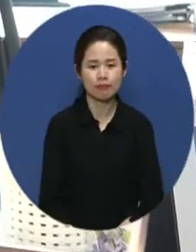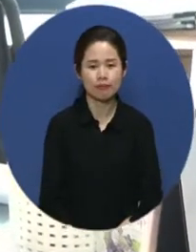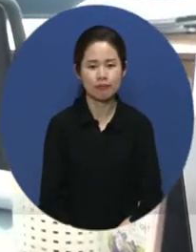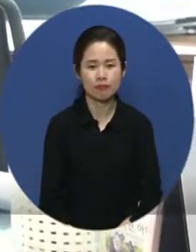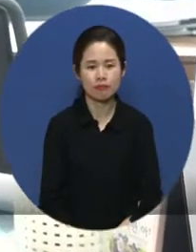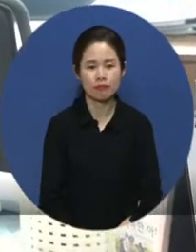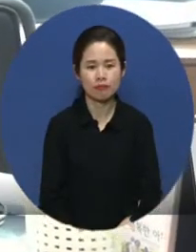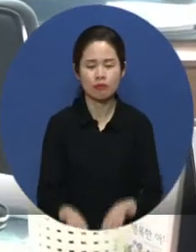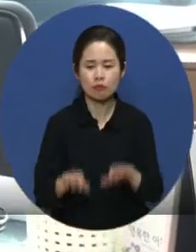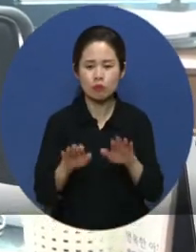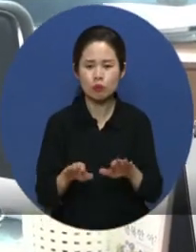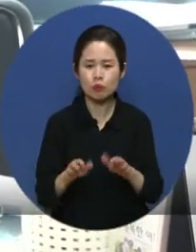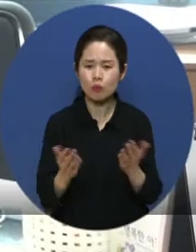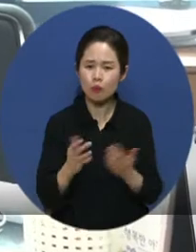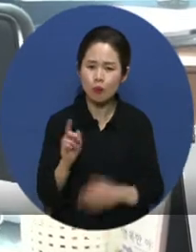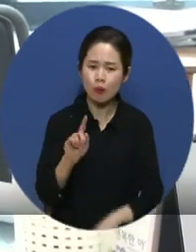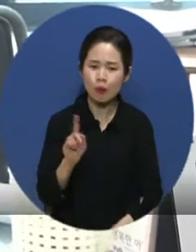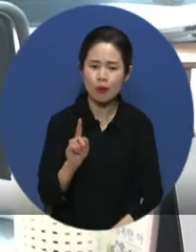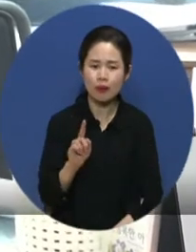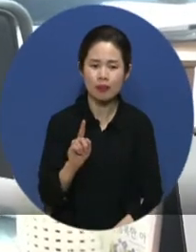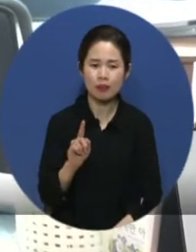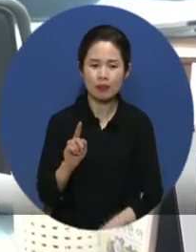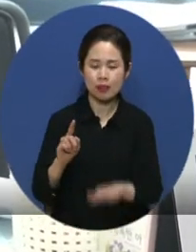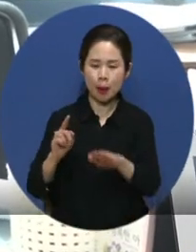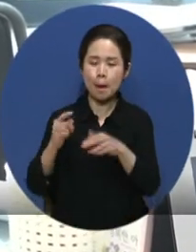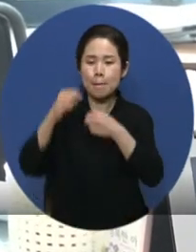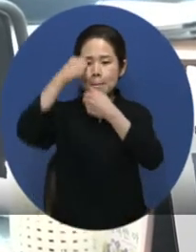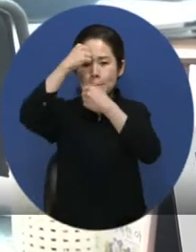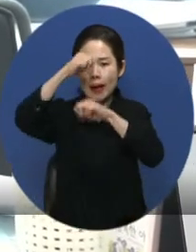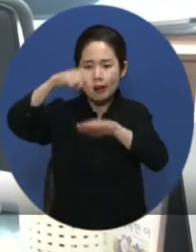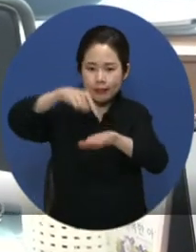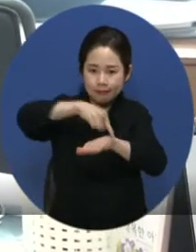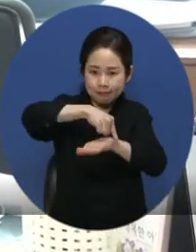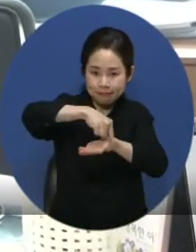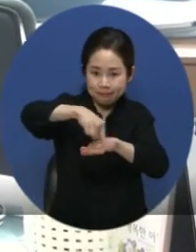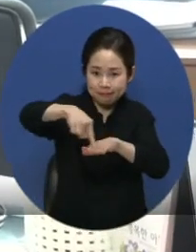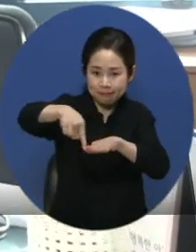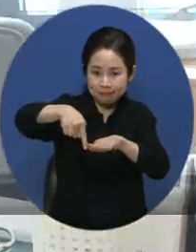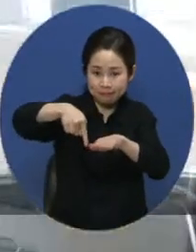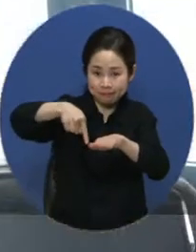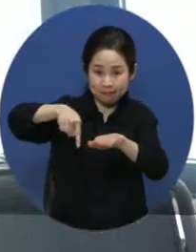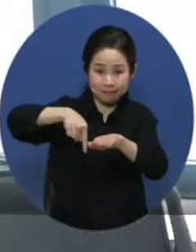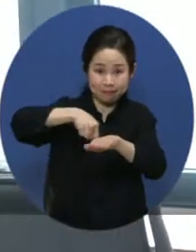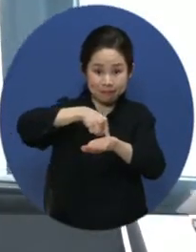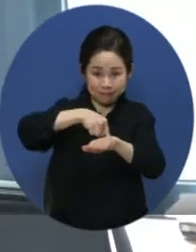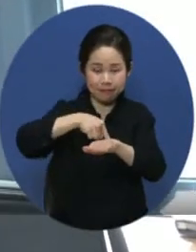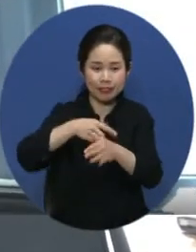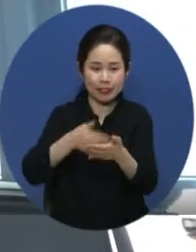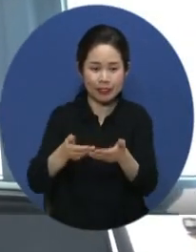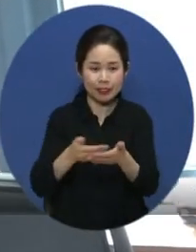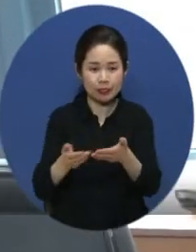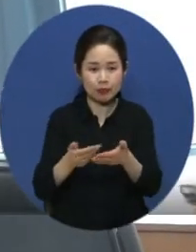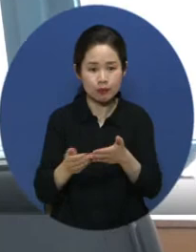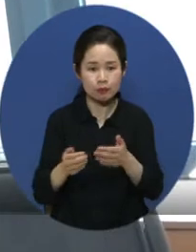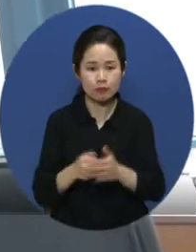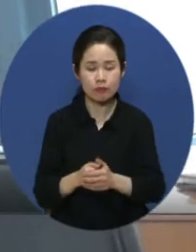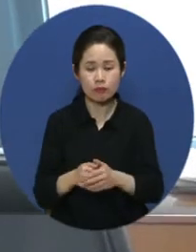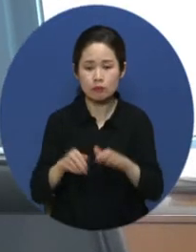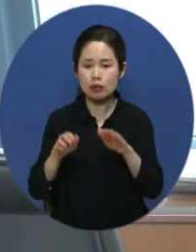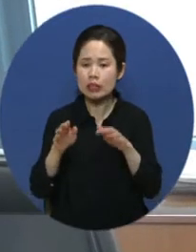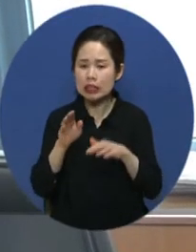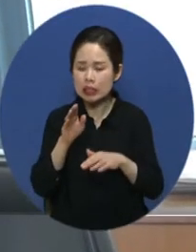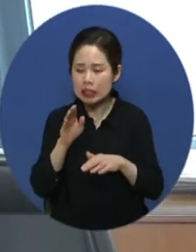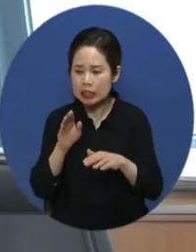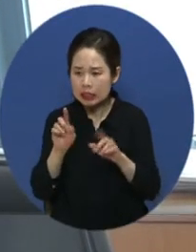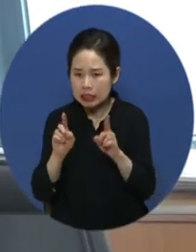지금 어떤 작업하고 계신 거예요? 실직지 작업하는 거예요. 그 실직점이 중요한 이유가 뭐가